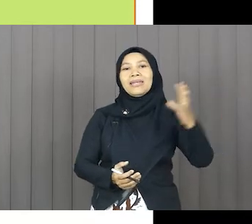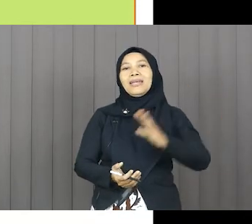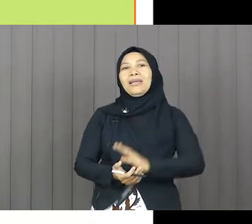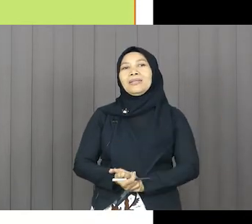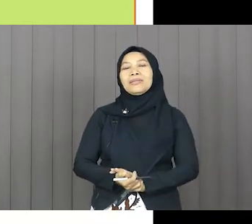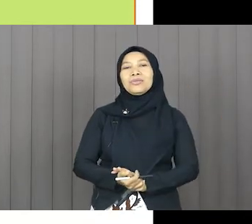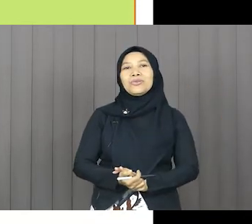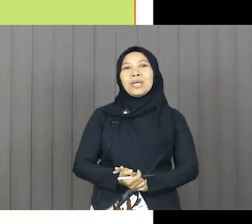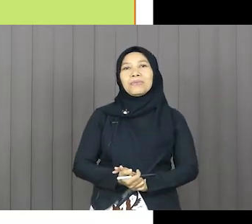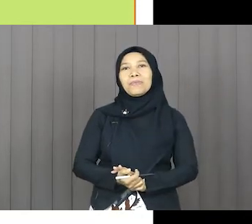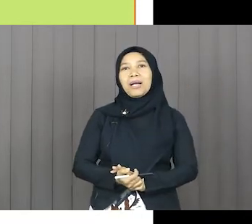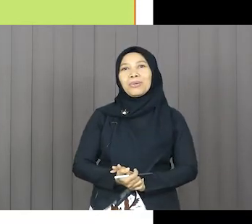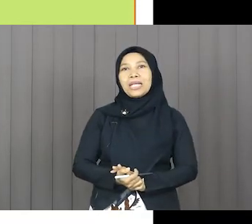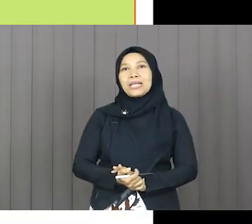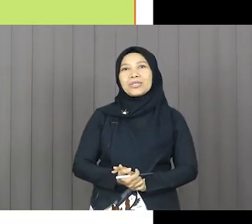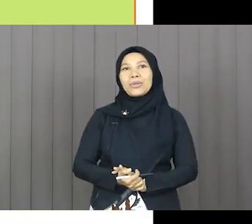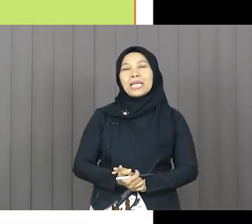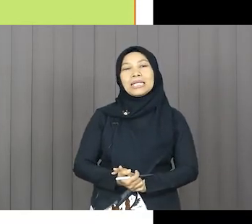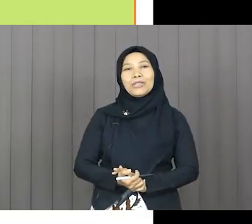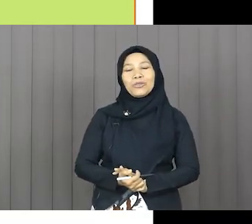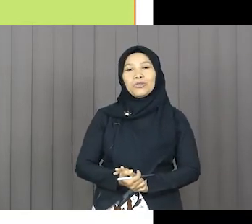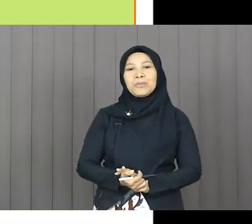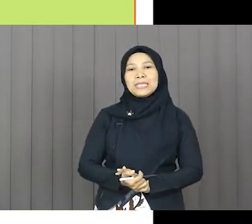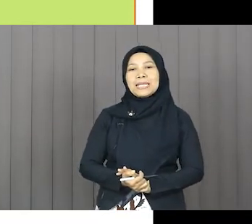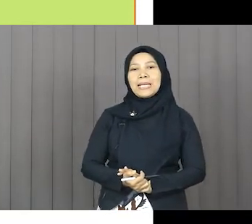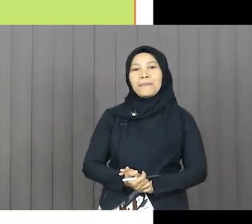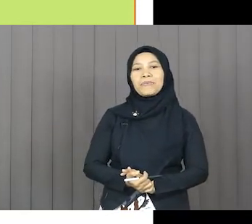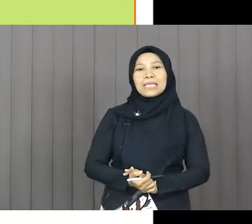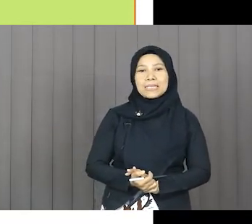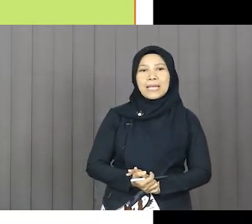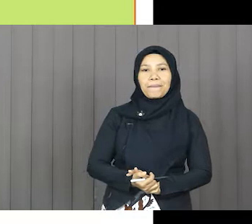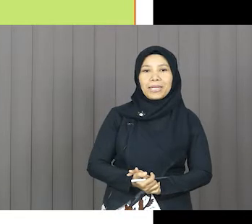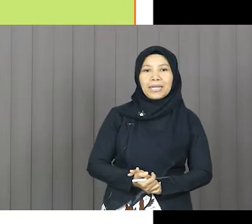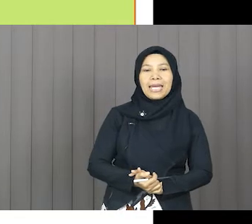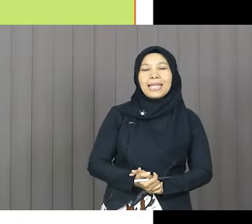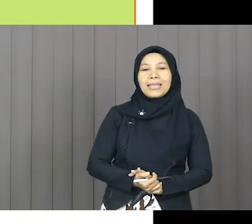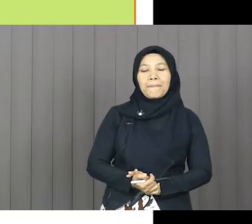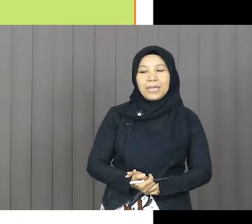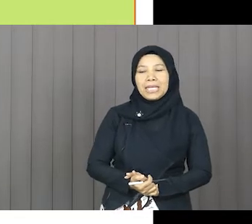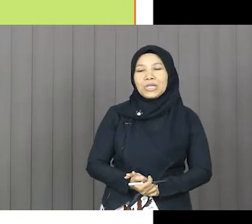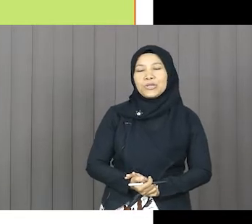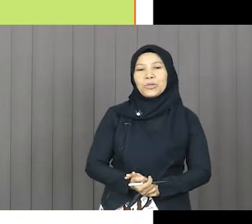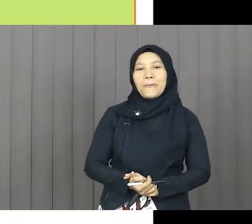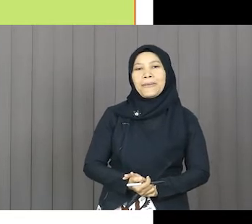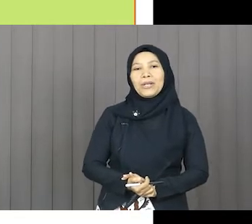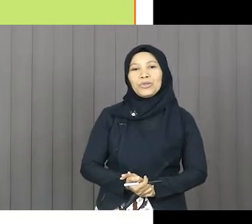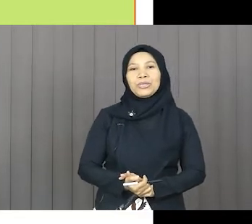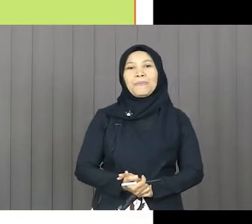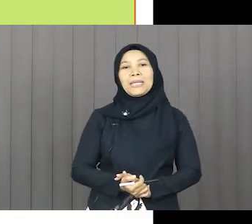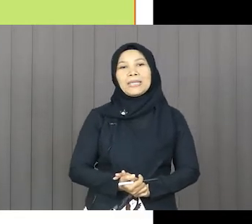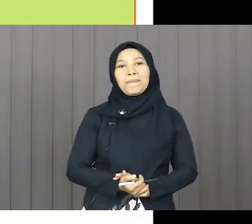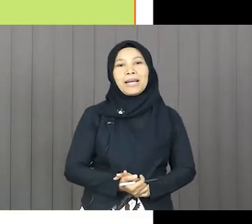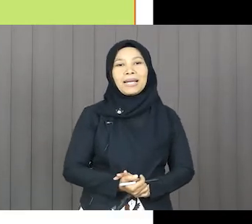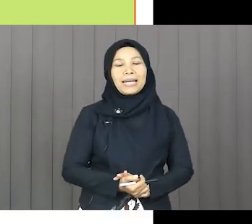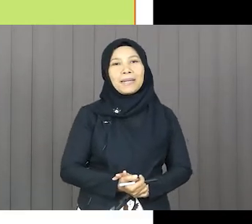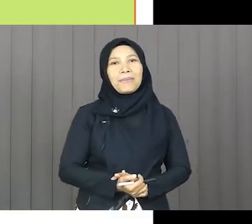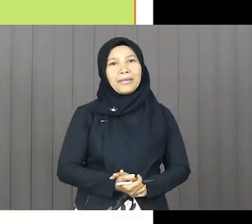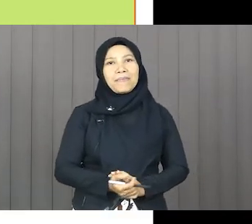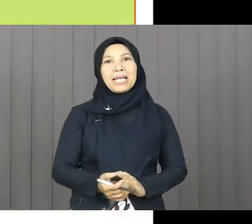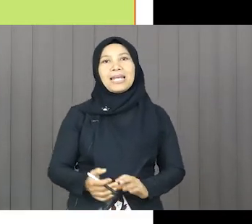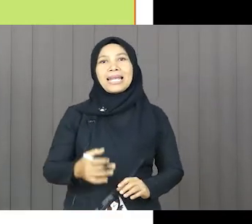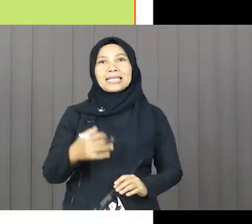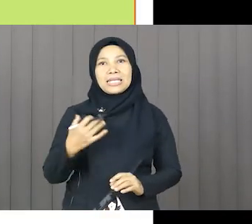harapannya tujuan pembangunan nasional itu bisa tercapai. Tapi juga perlu